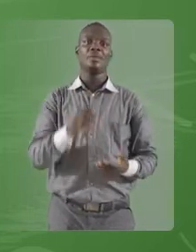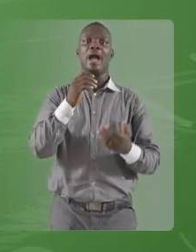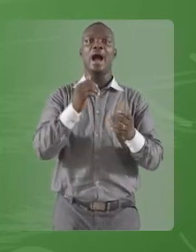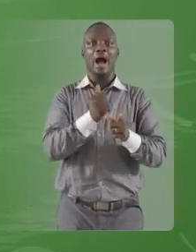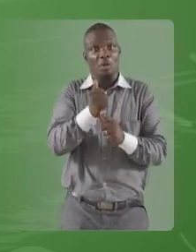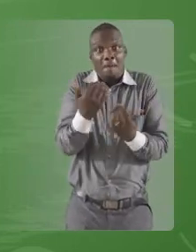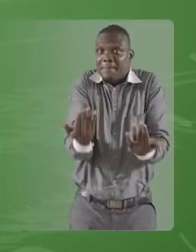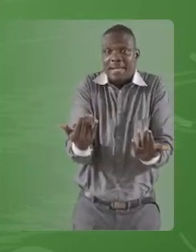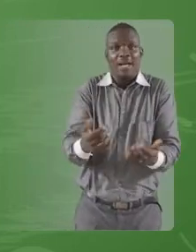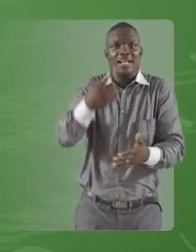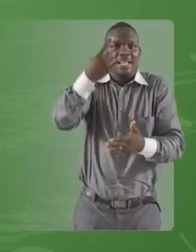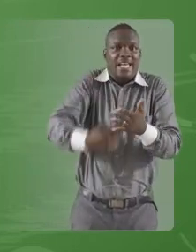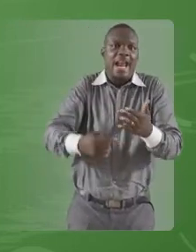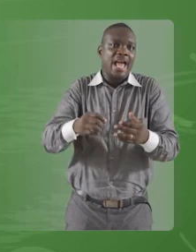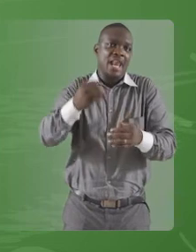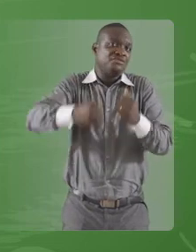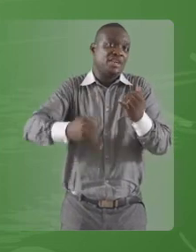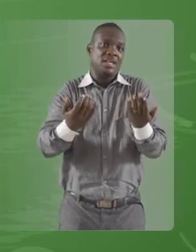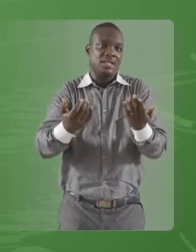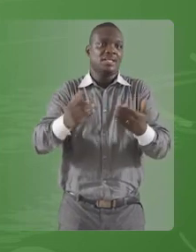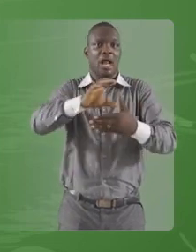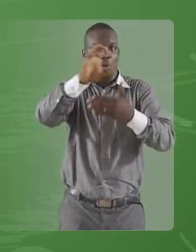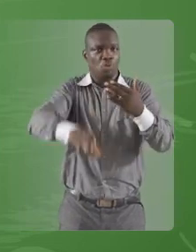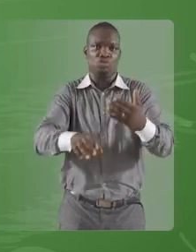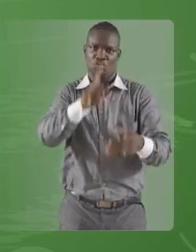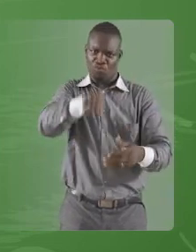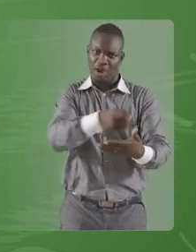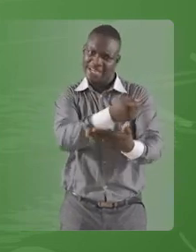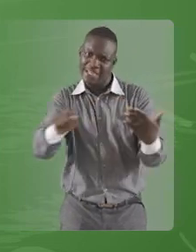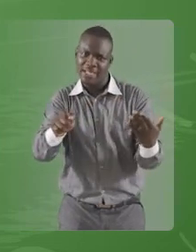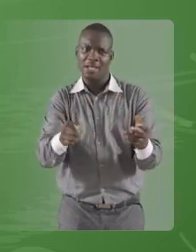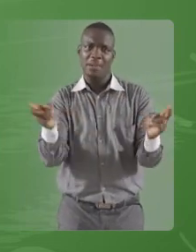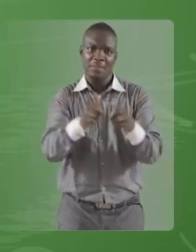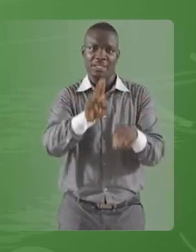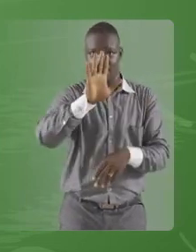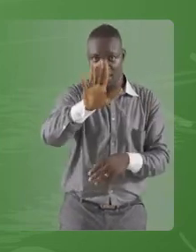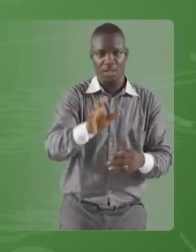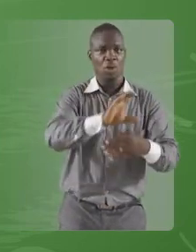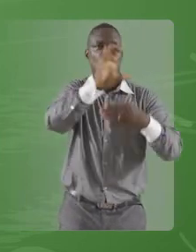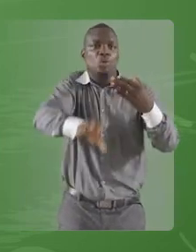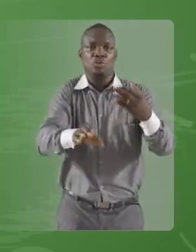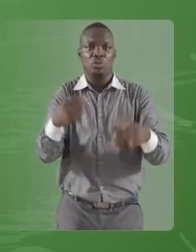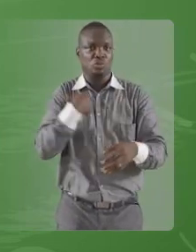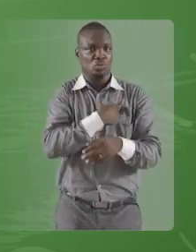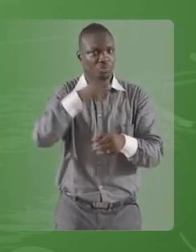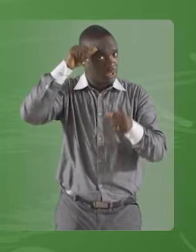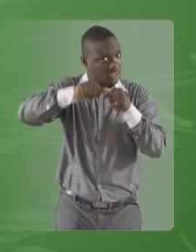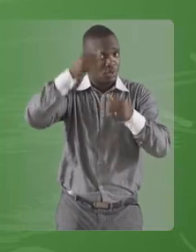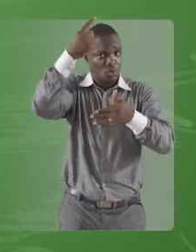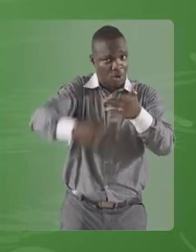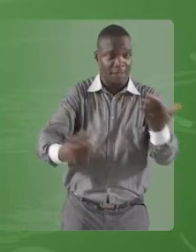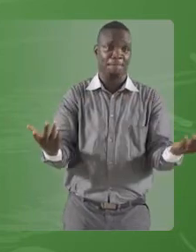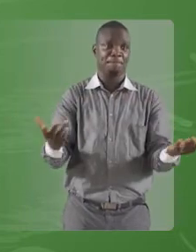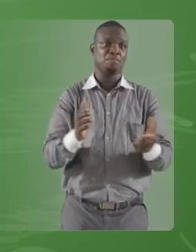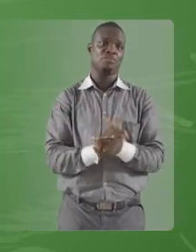partie? Alors, c'est la conclusion. Nous notons petit 5 conclusions. Alors, que pouvons-nous retenir en